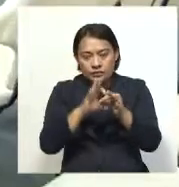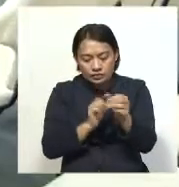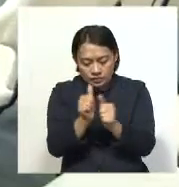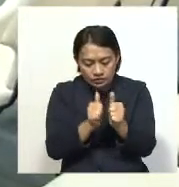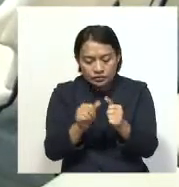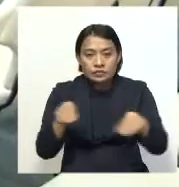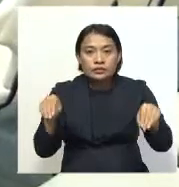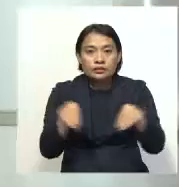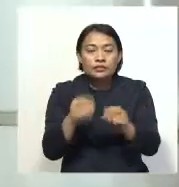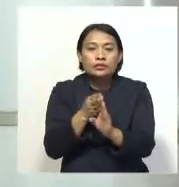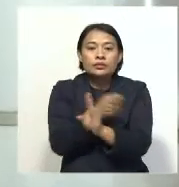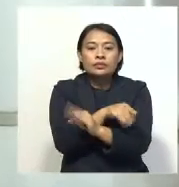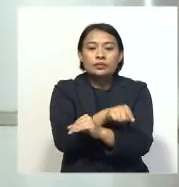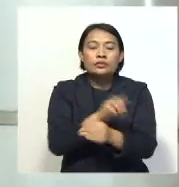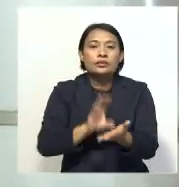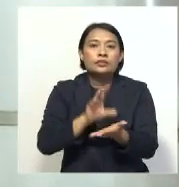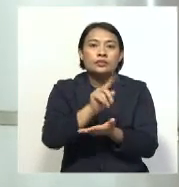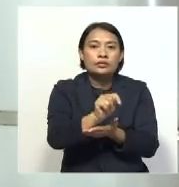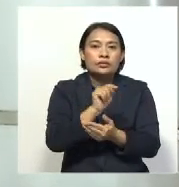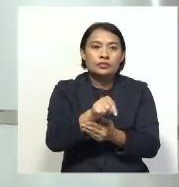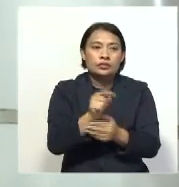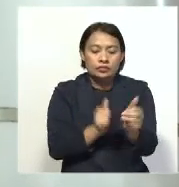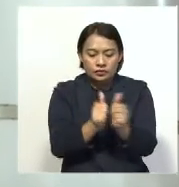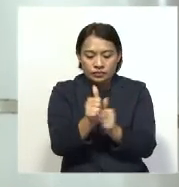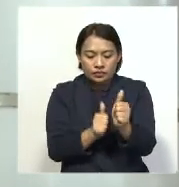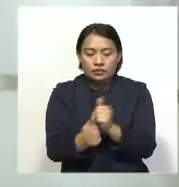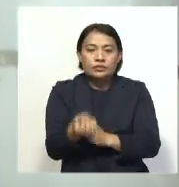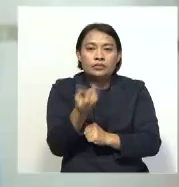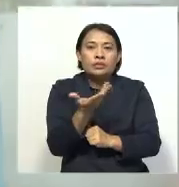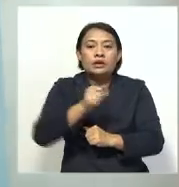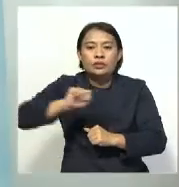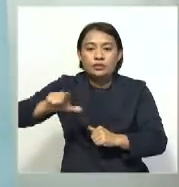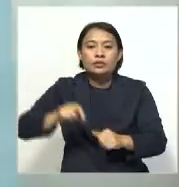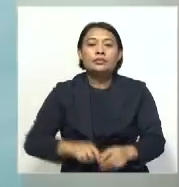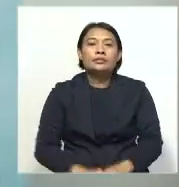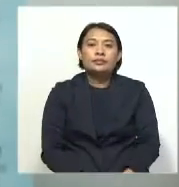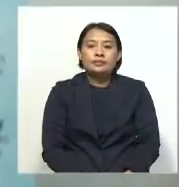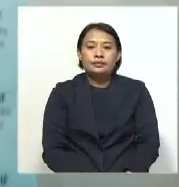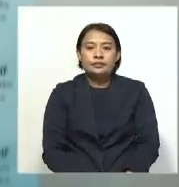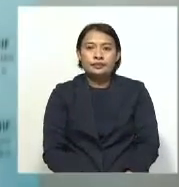ที่ประมูลได้ก่อนหน้านี้เนี่ยอาจมีต้นทุนการแข่งขันที่สูงกว่าด้วยค่ะ